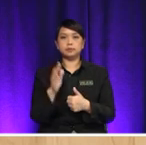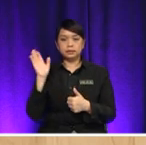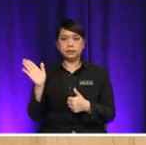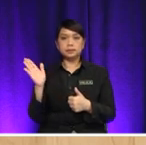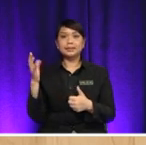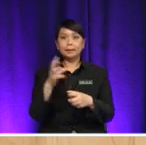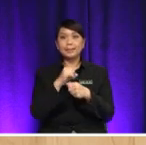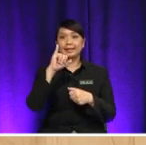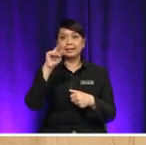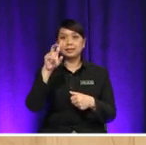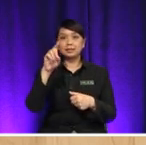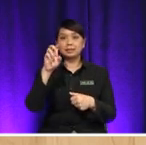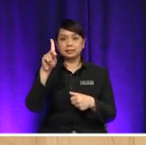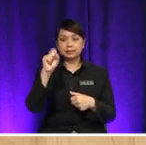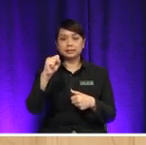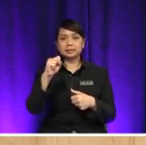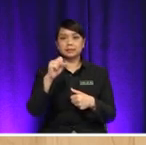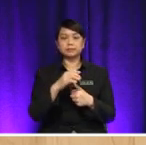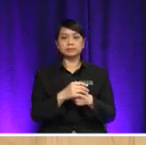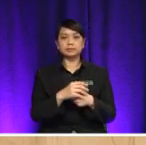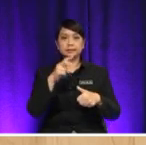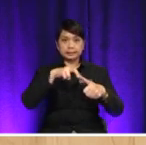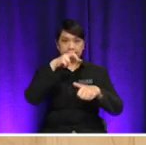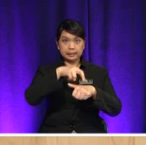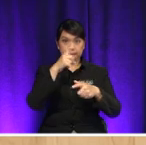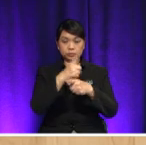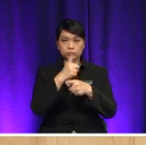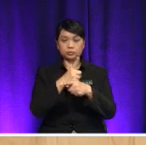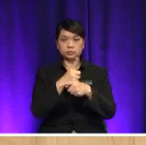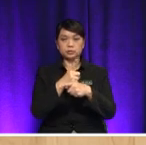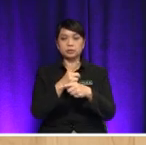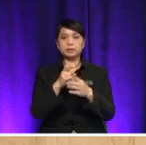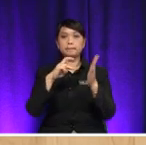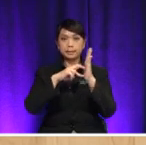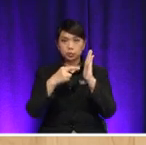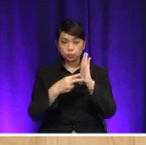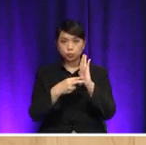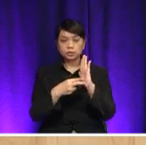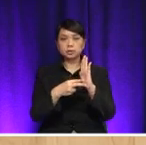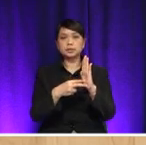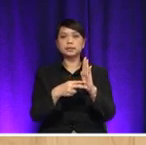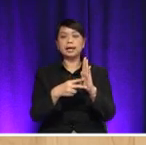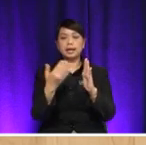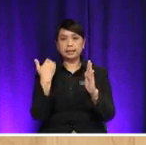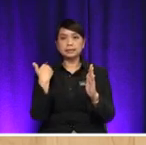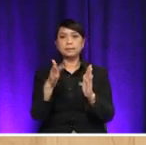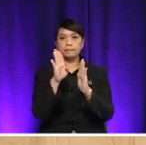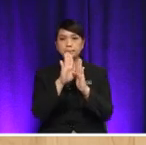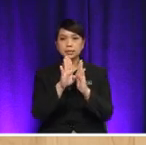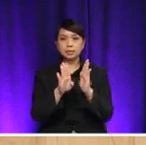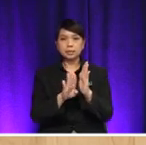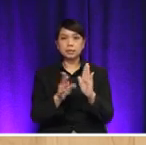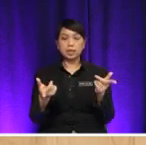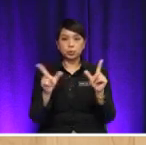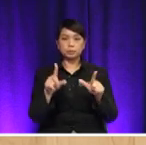diantara tahun 2001 hingga 2022 nih berlaku peningkatan oke oke Dan berapa banyak